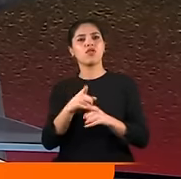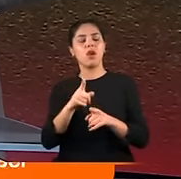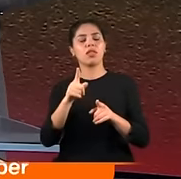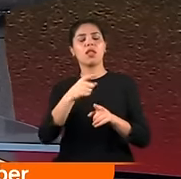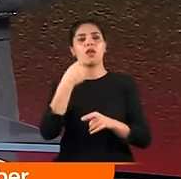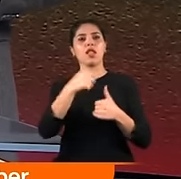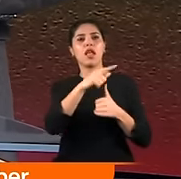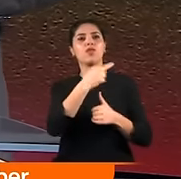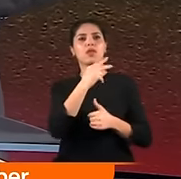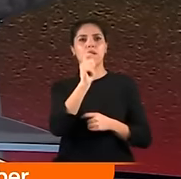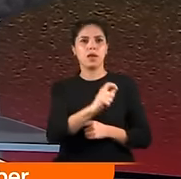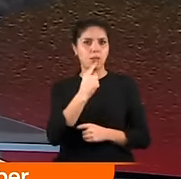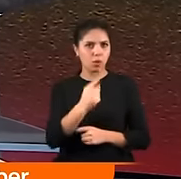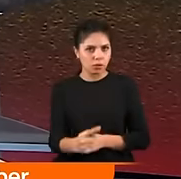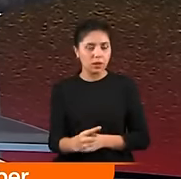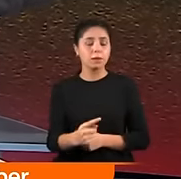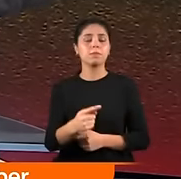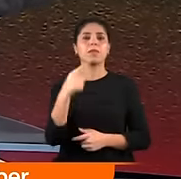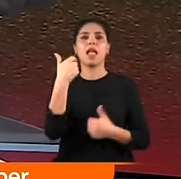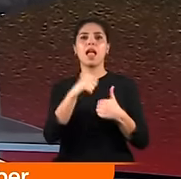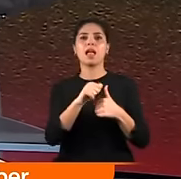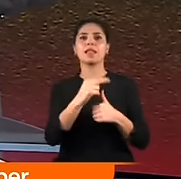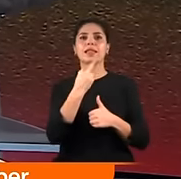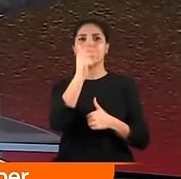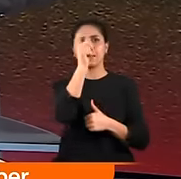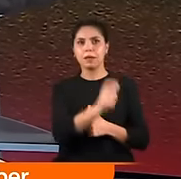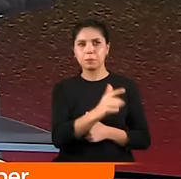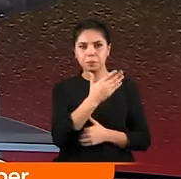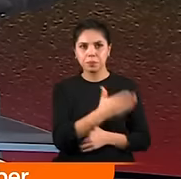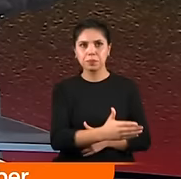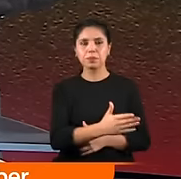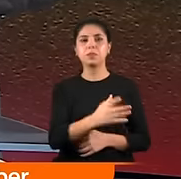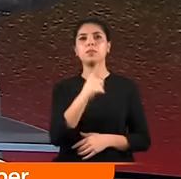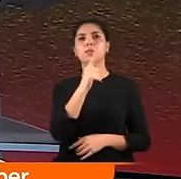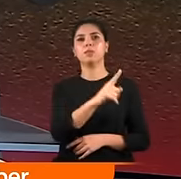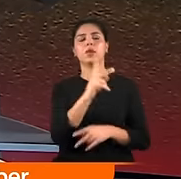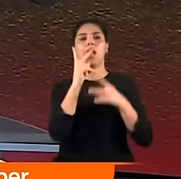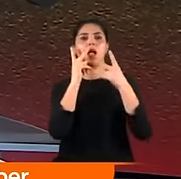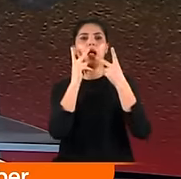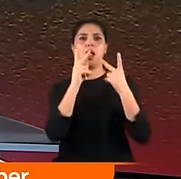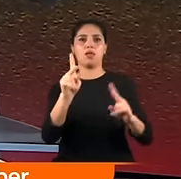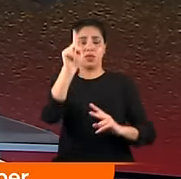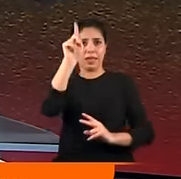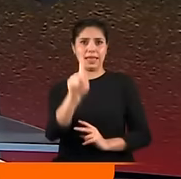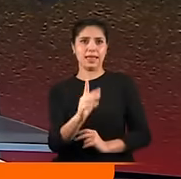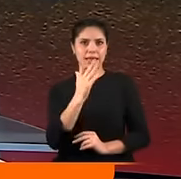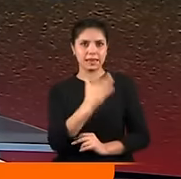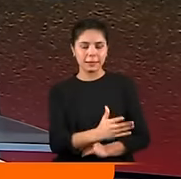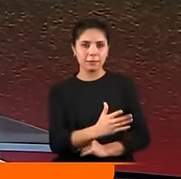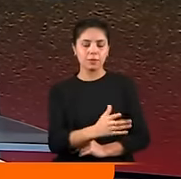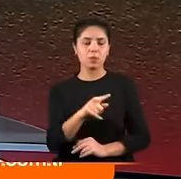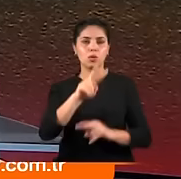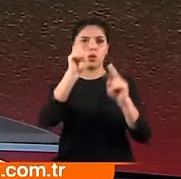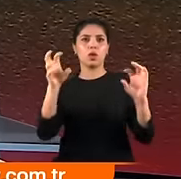yaptığını da söylemişti eşinin. Suçlamaların odağındaki eşi Talep Neval Erdinç'i ortaya çıktı ve ilk kez konuştu bu